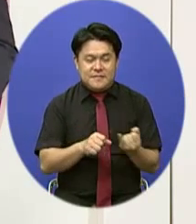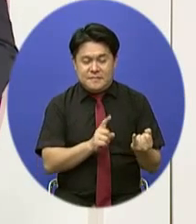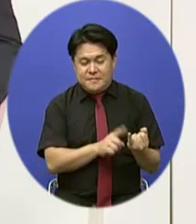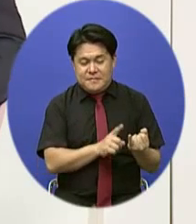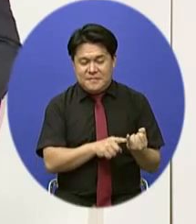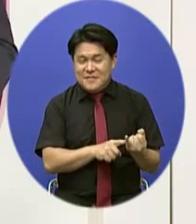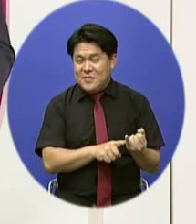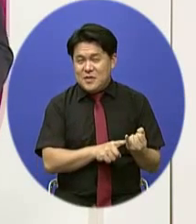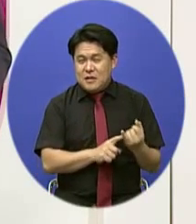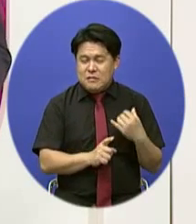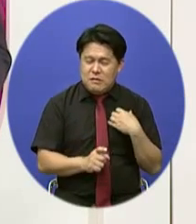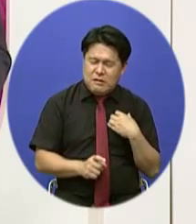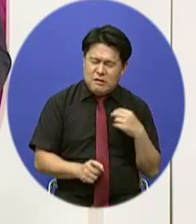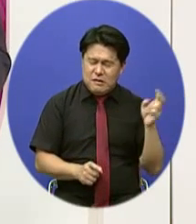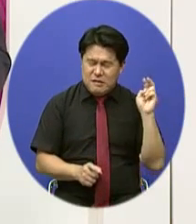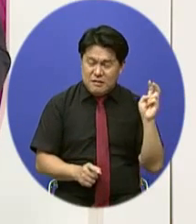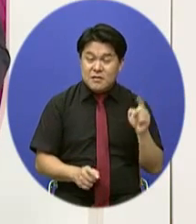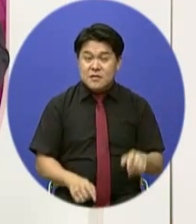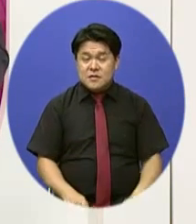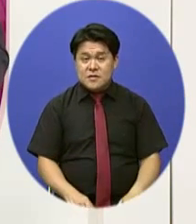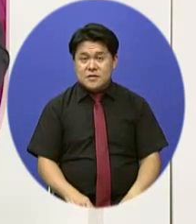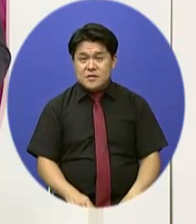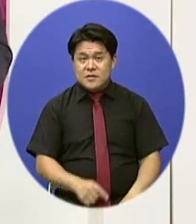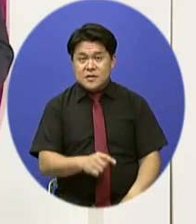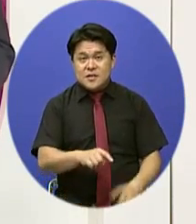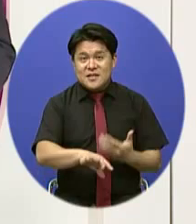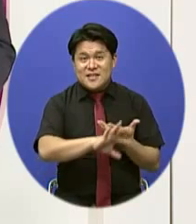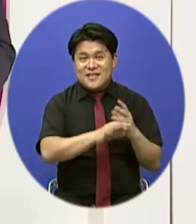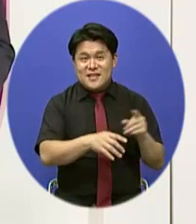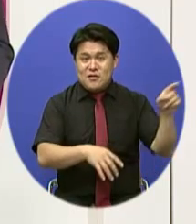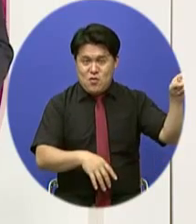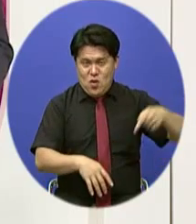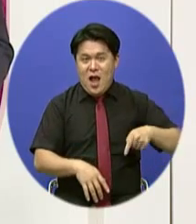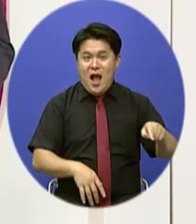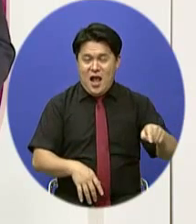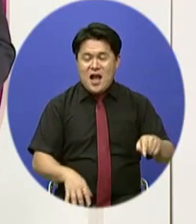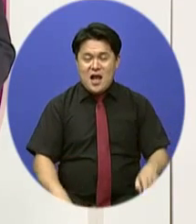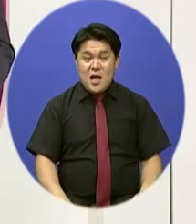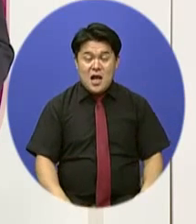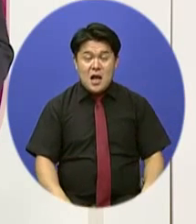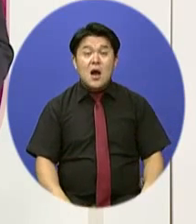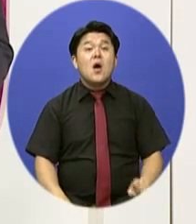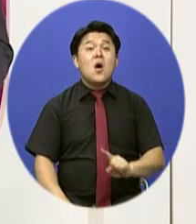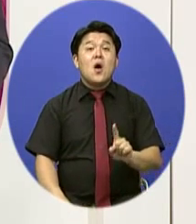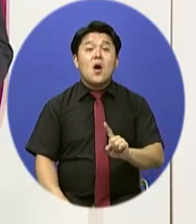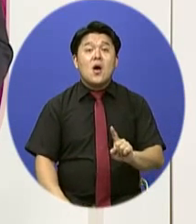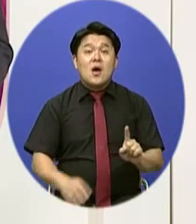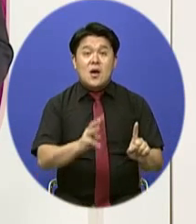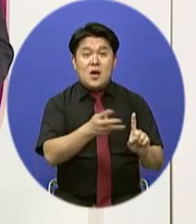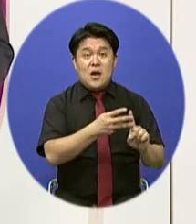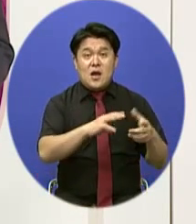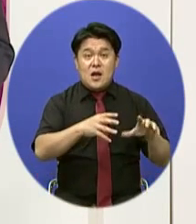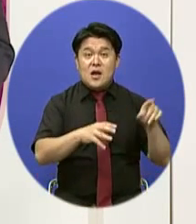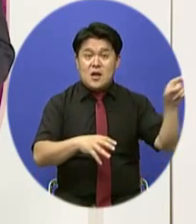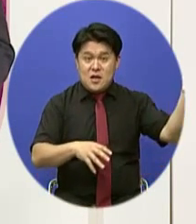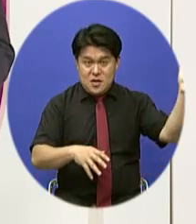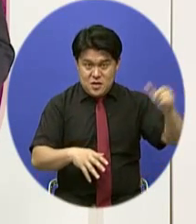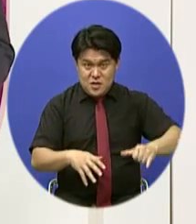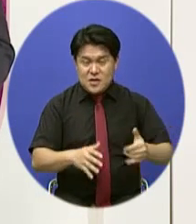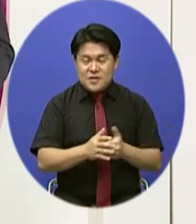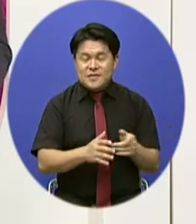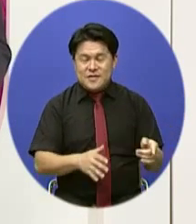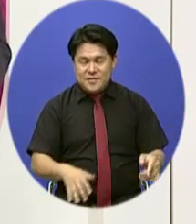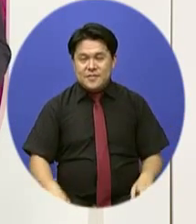거예요. 예, 며느리는 외국 며느리거든요. 어머, 네. 어느 나라요? 아. 베트남 쪽인데, 베트남 쪽인데, 호찌민